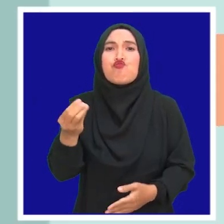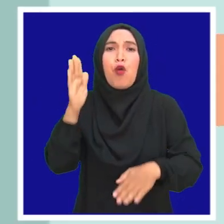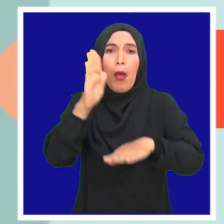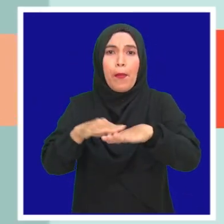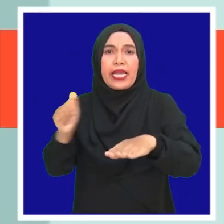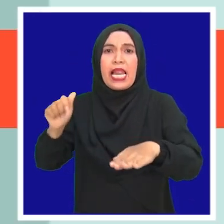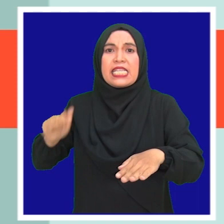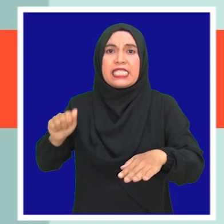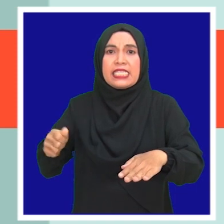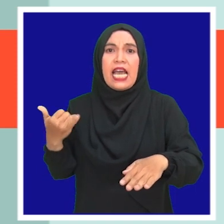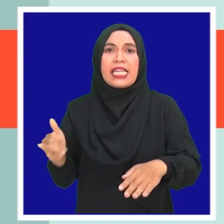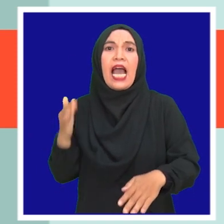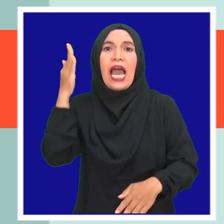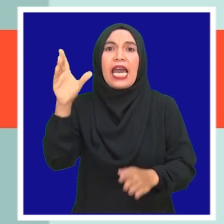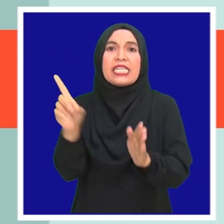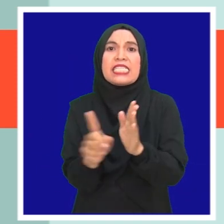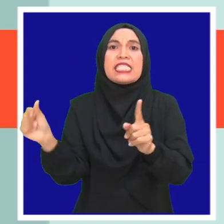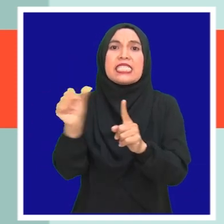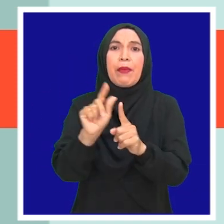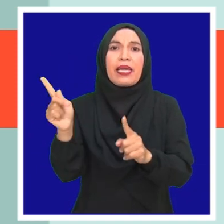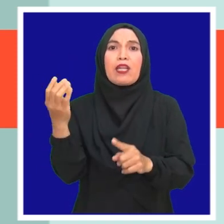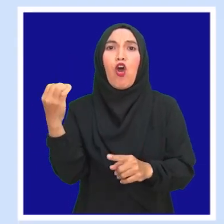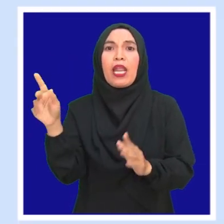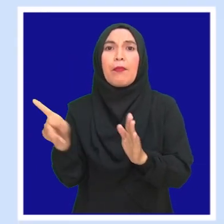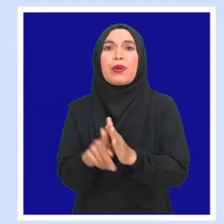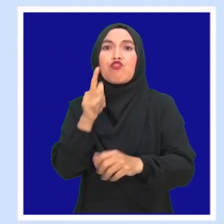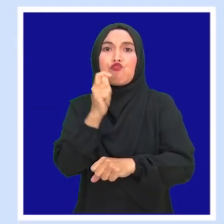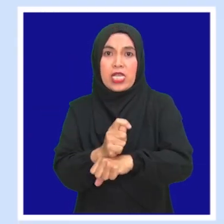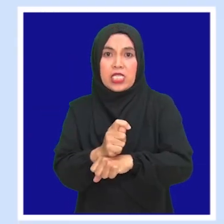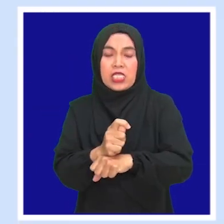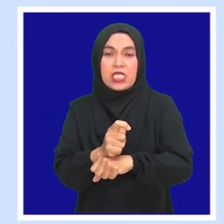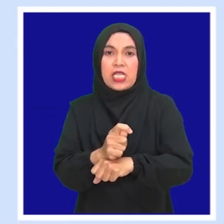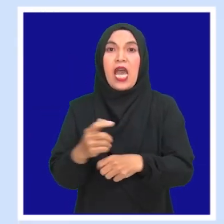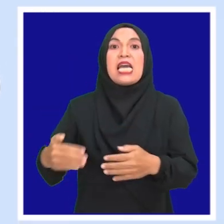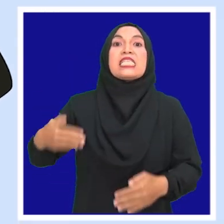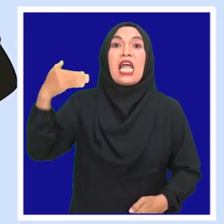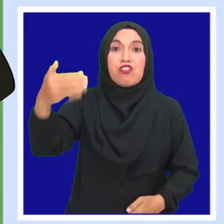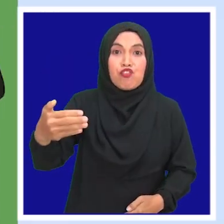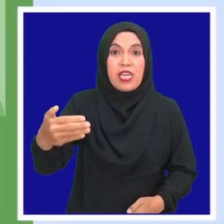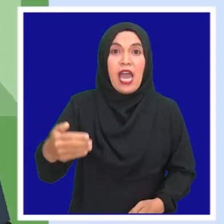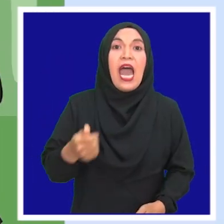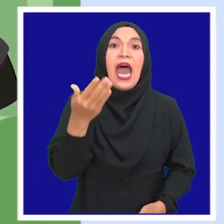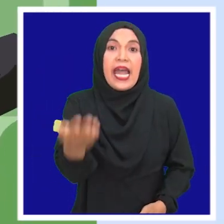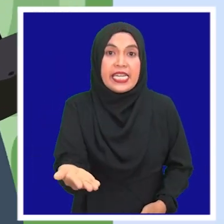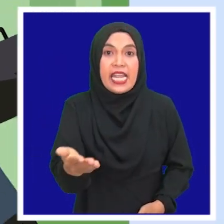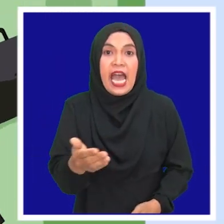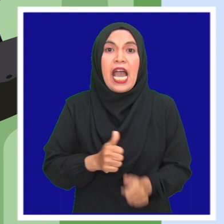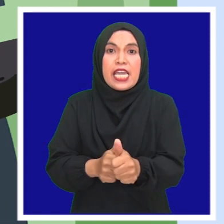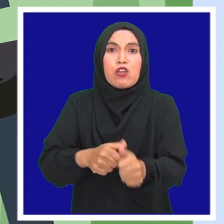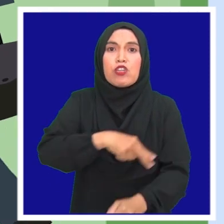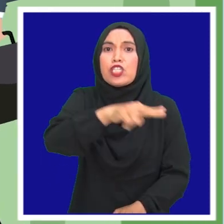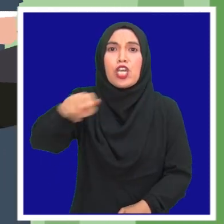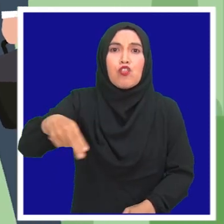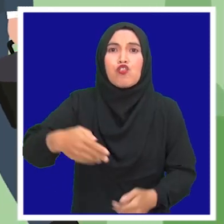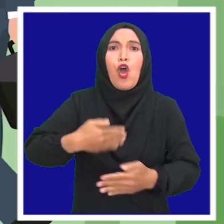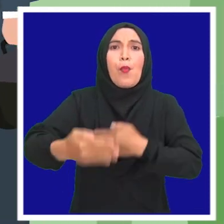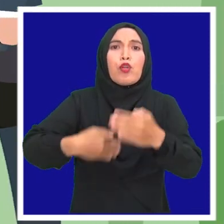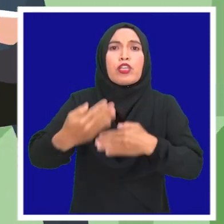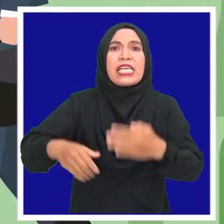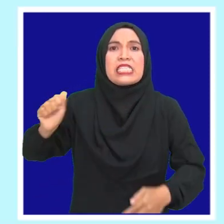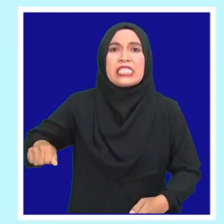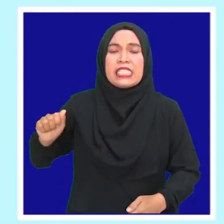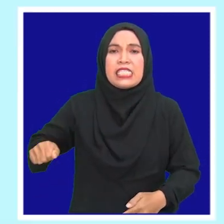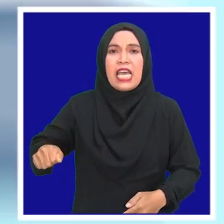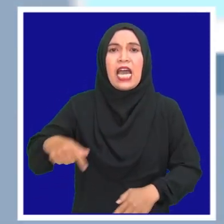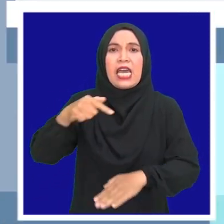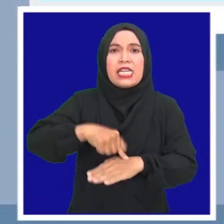ku petugas pengadilan ka padumukan anjen. Saterasna anjen kantun nuturkeun sadaya proses persidangan anu dilaksanakeun di